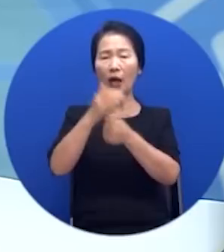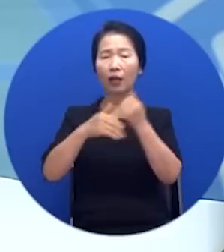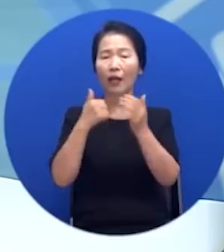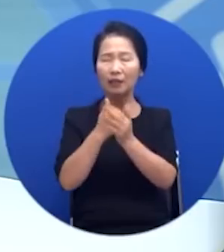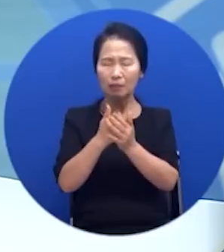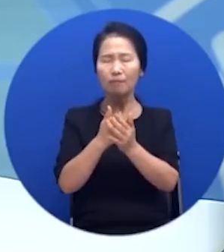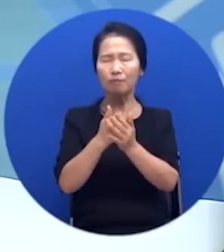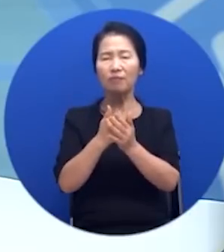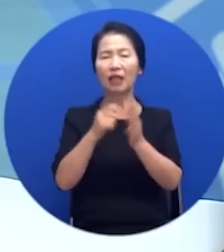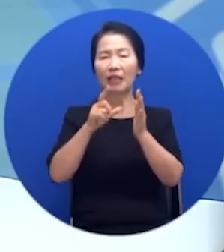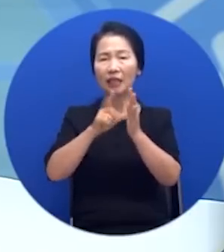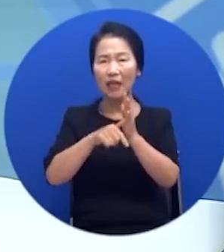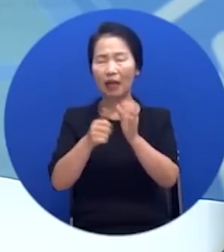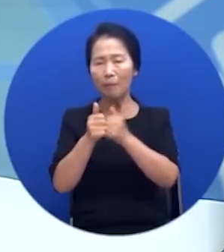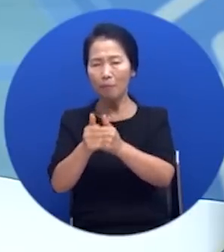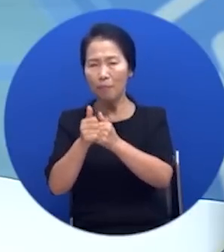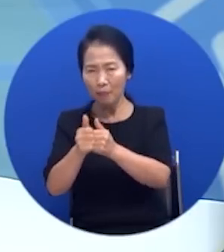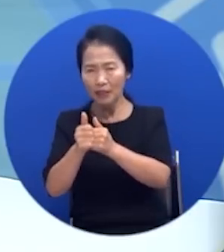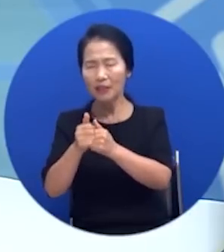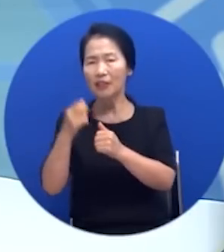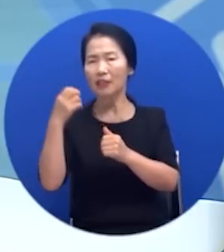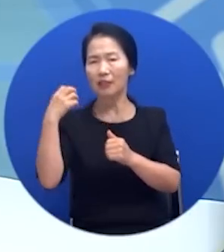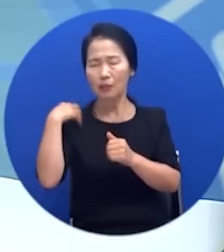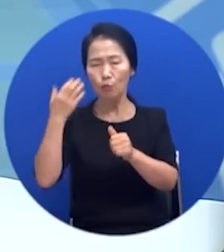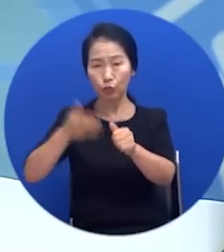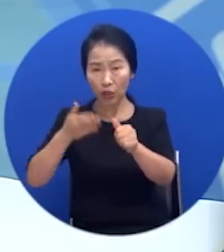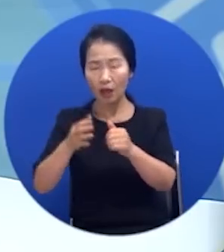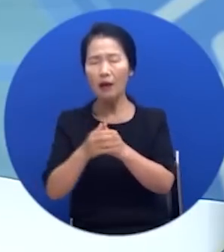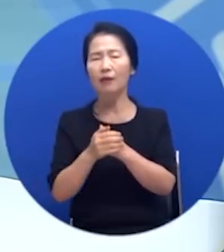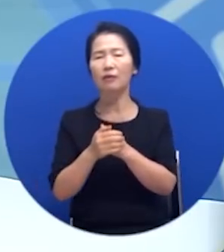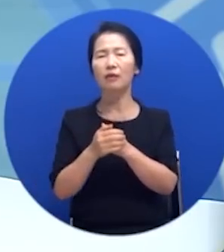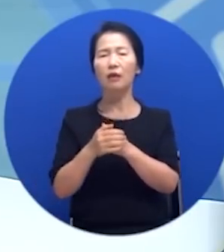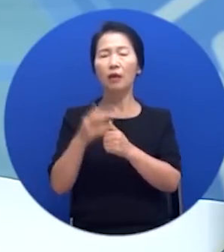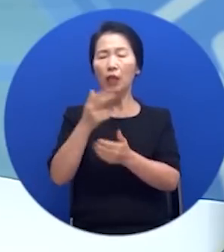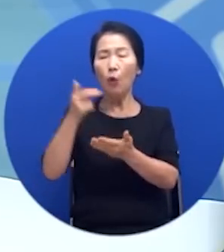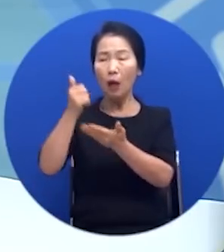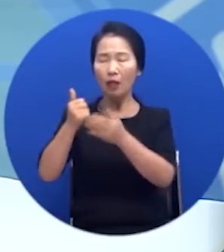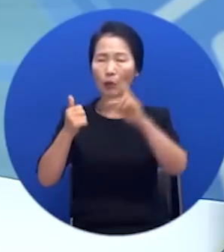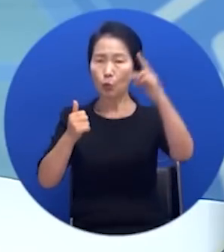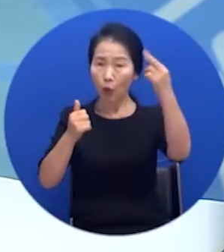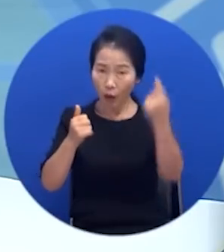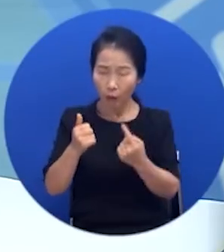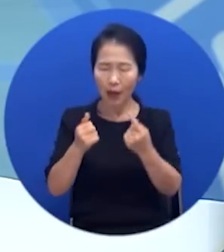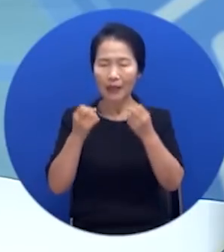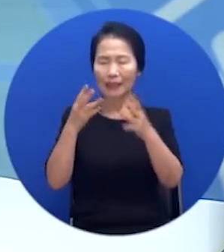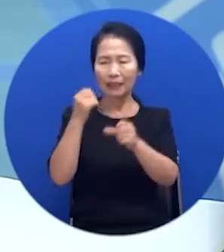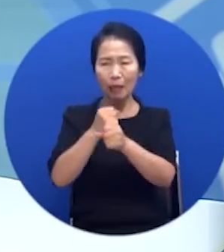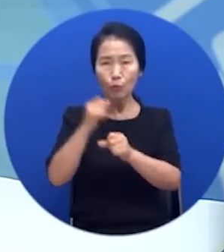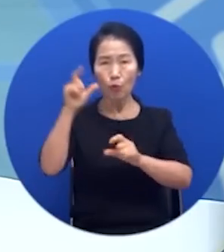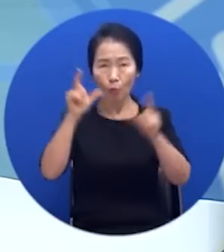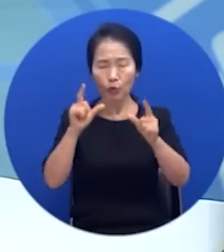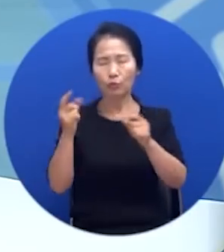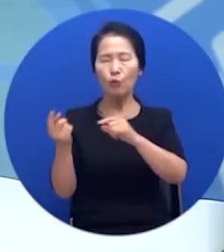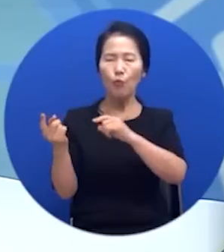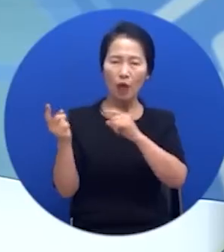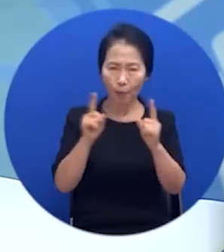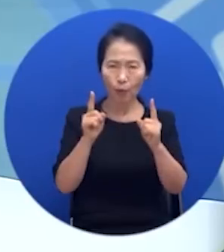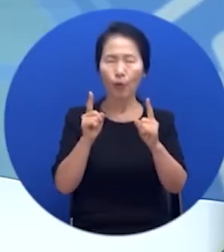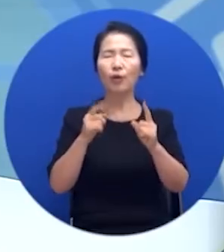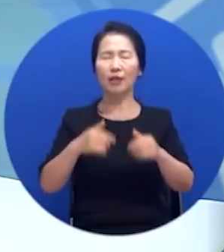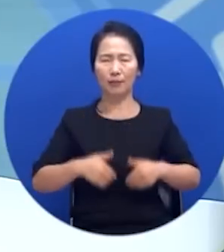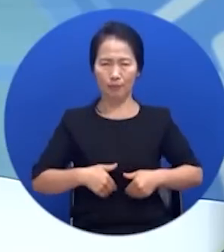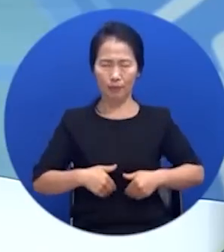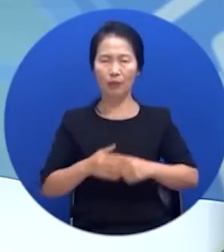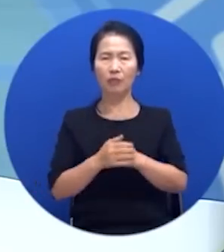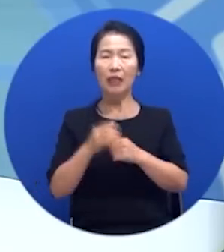소명의 요청은 여호와께로 돌아와 하나님의 형상을 회복하는 것이었음을 믿습니다. 이 땅의